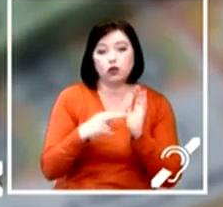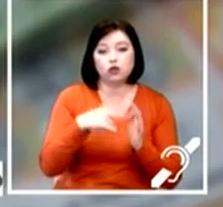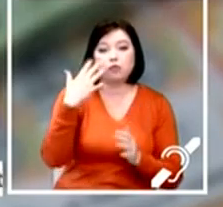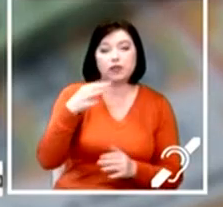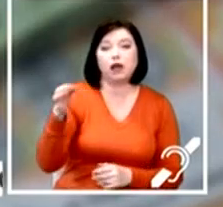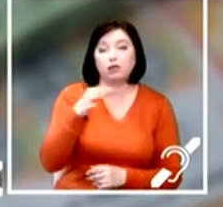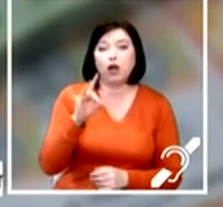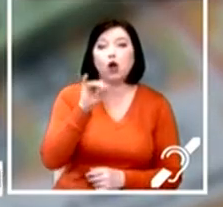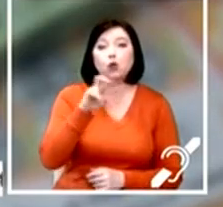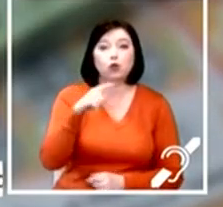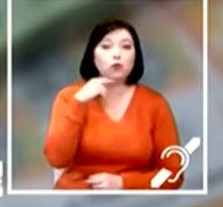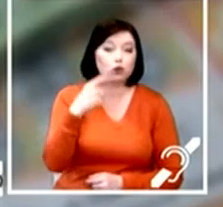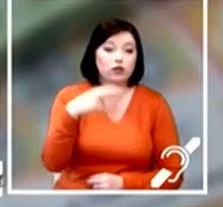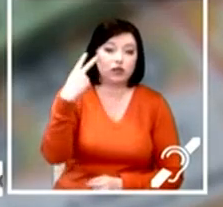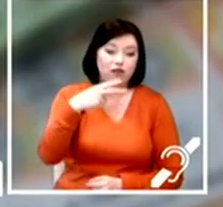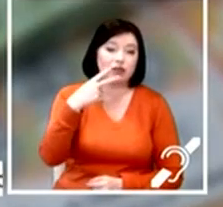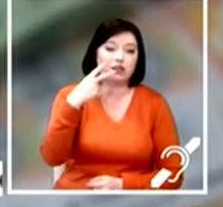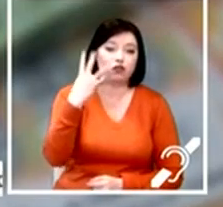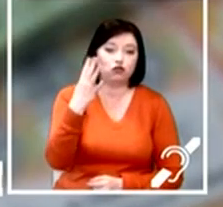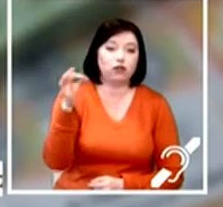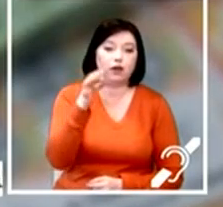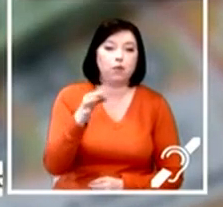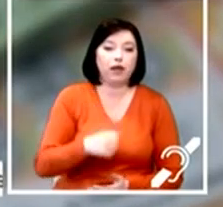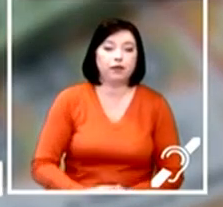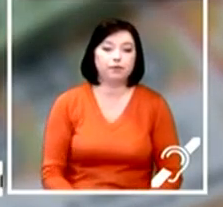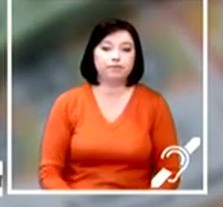de bani, iar rubla rusească 24 de bani.